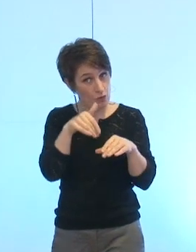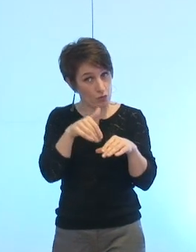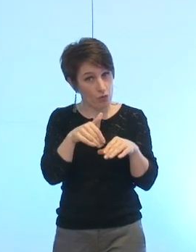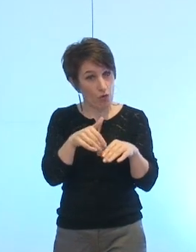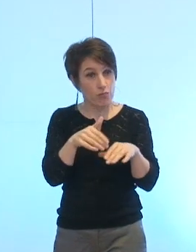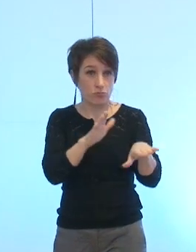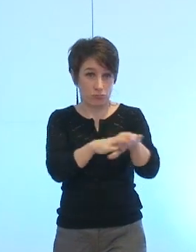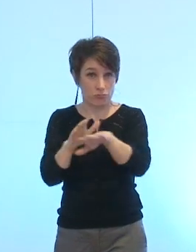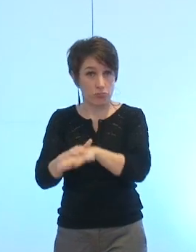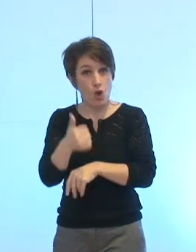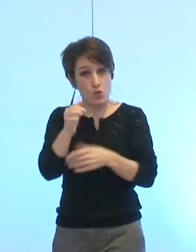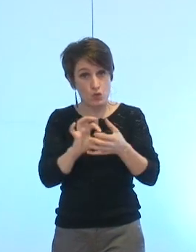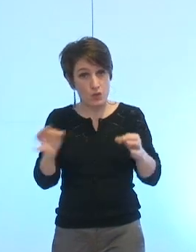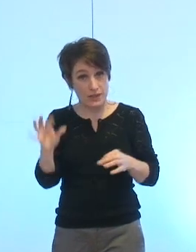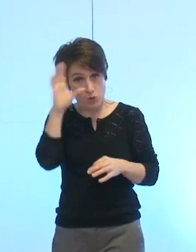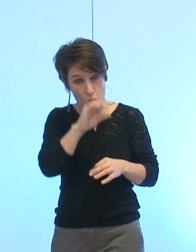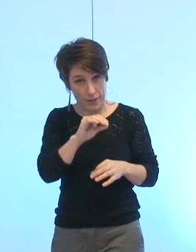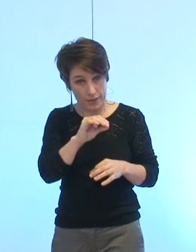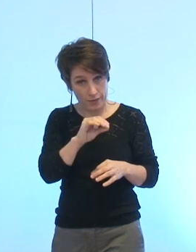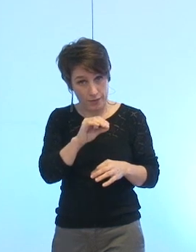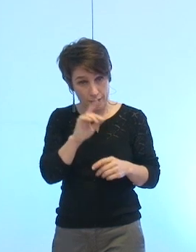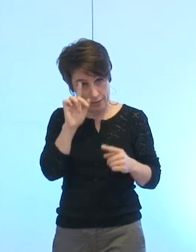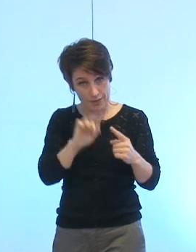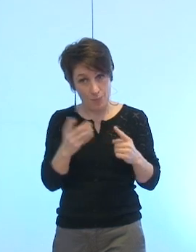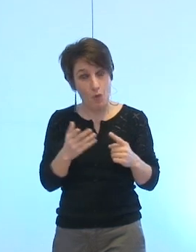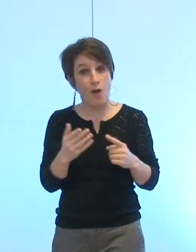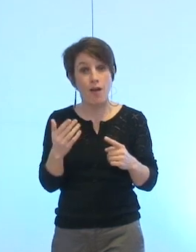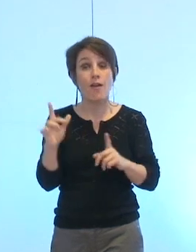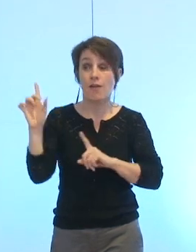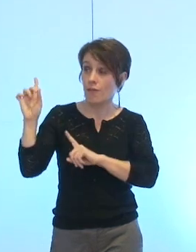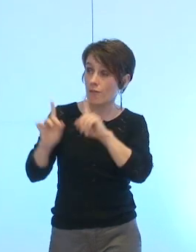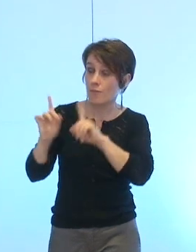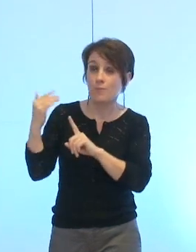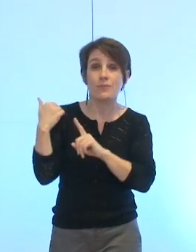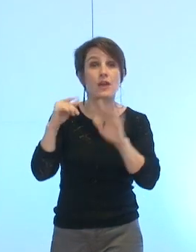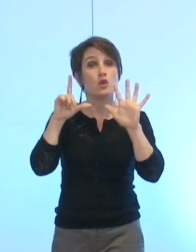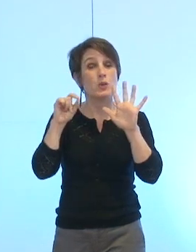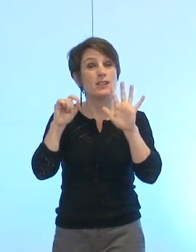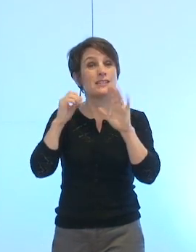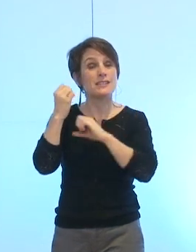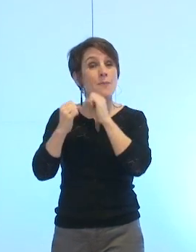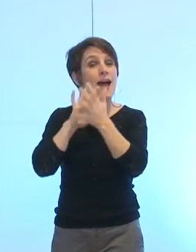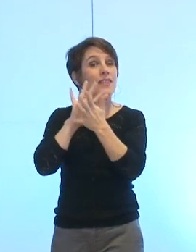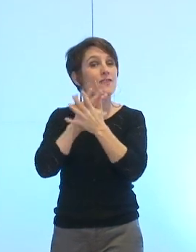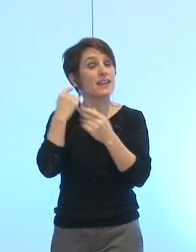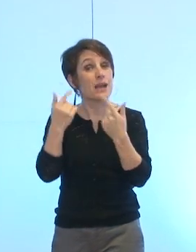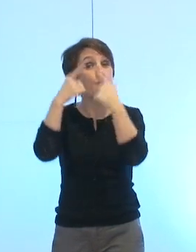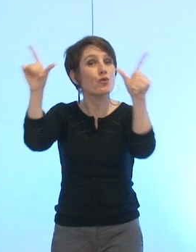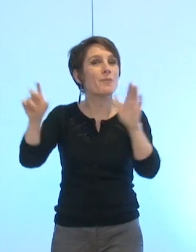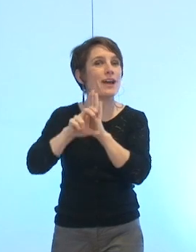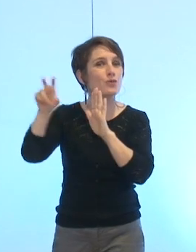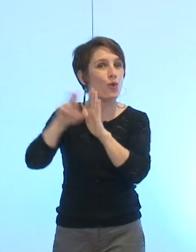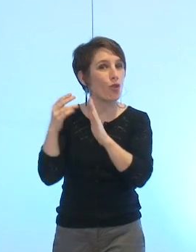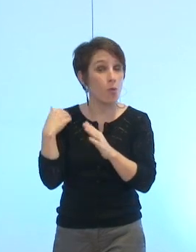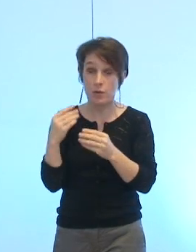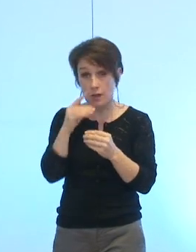oubliée concernant notamment le financement du 70e anniversaire de la libération de Grenoble et donc on arrive à